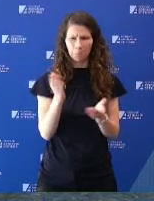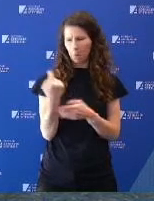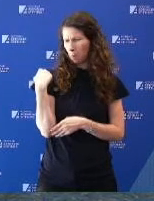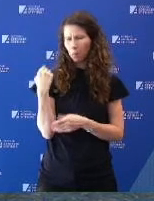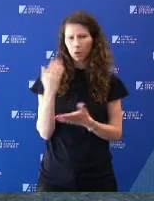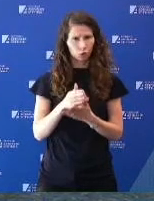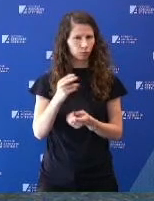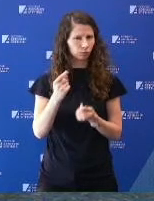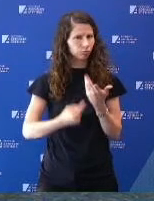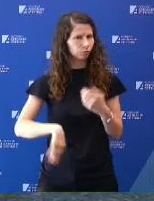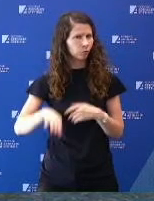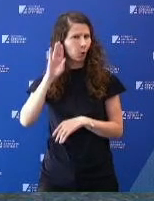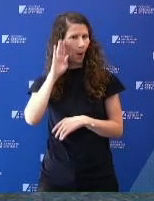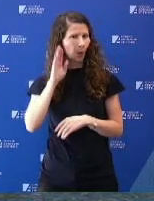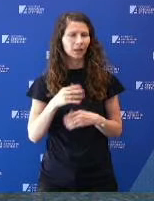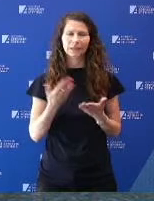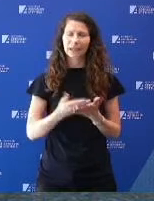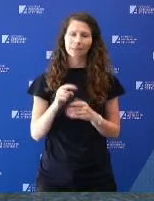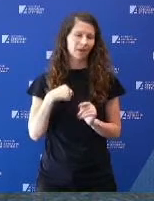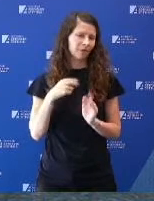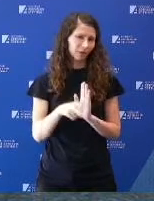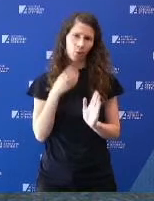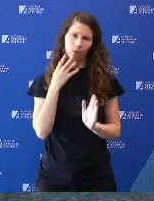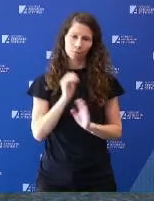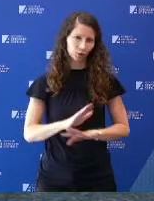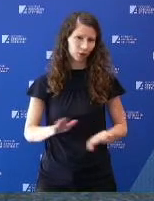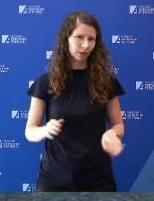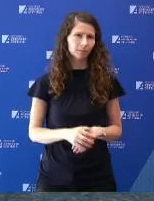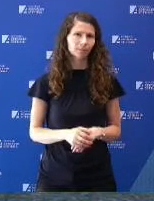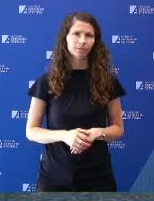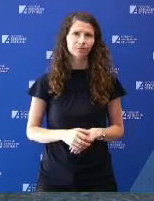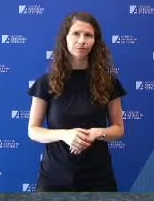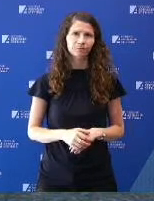der Veranstaltung. Das möchte ich nicht wiederholen, nur Ihnen